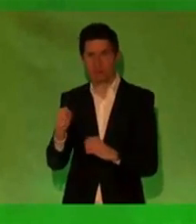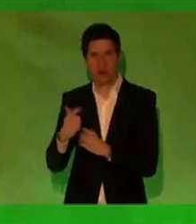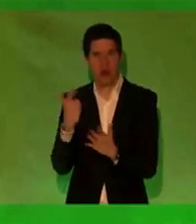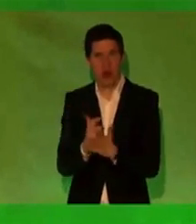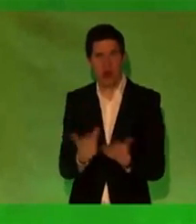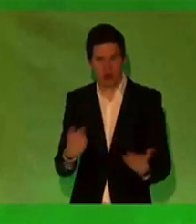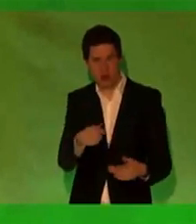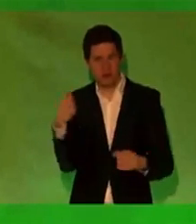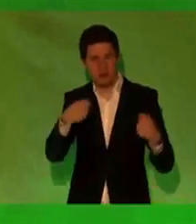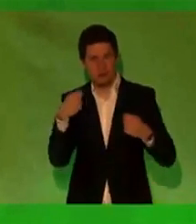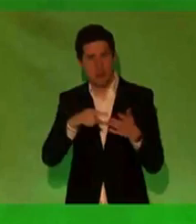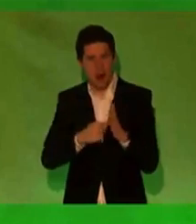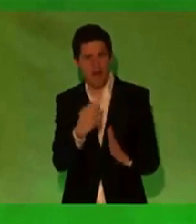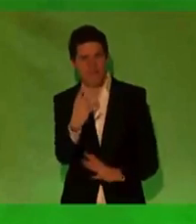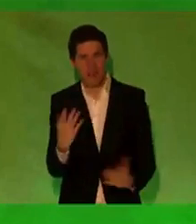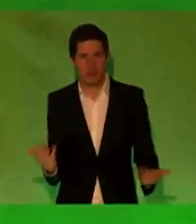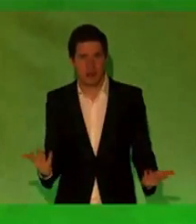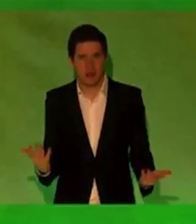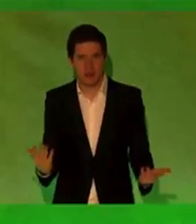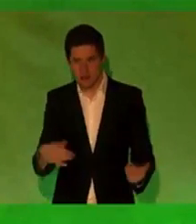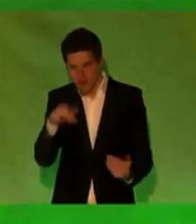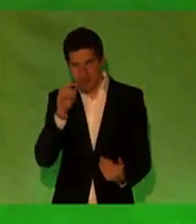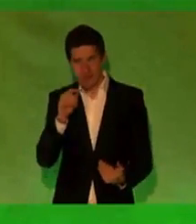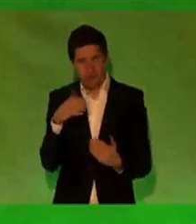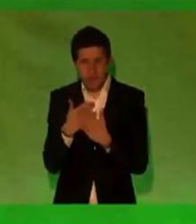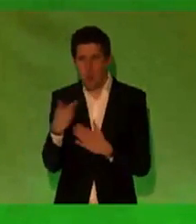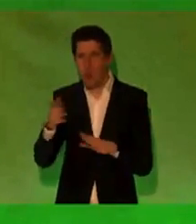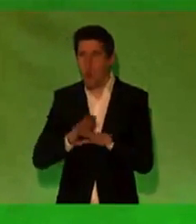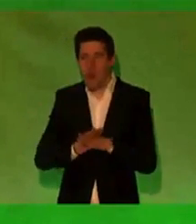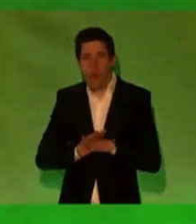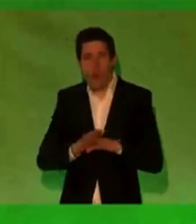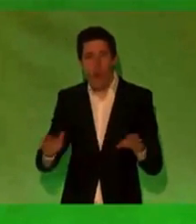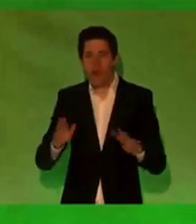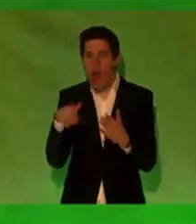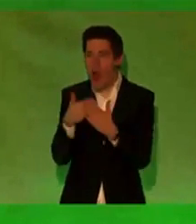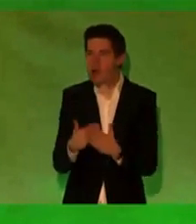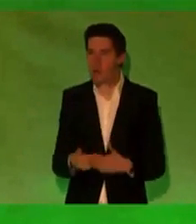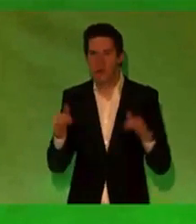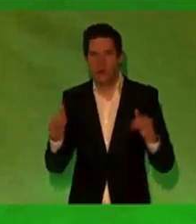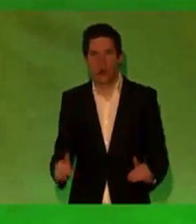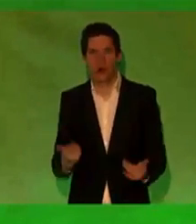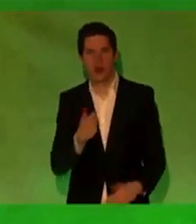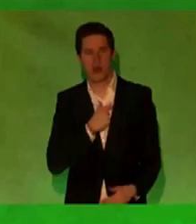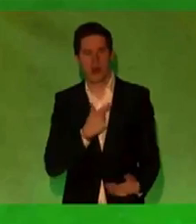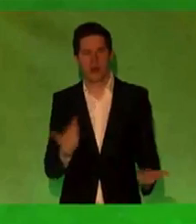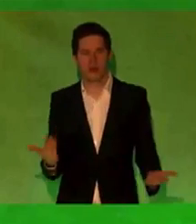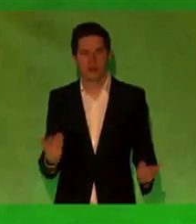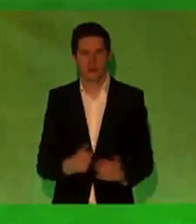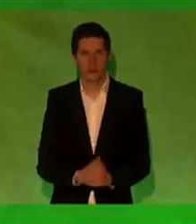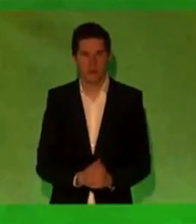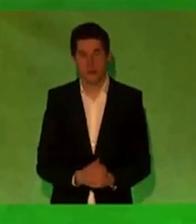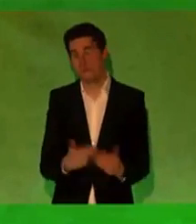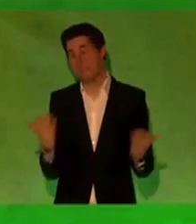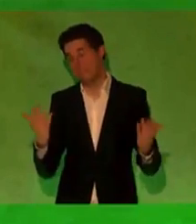Beispiel ist, möglicherweise ohne, dass sie auch über entsprechende Angebote verfügt. Klar ist auch, um ein